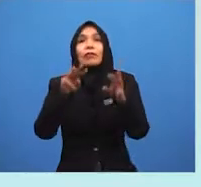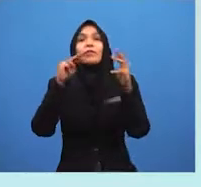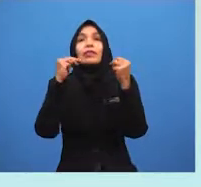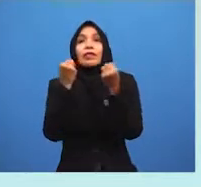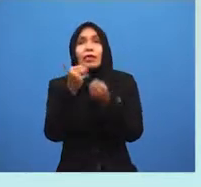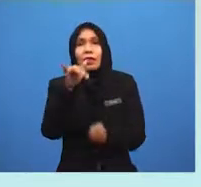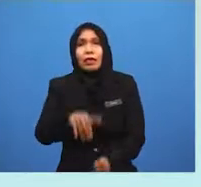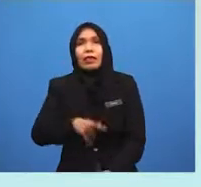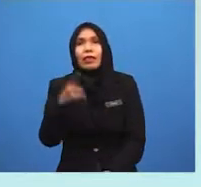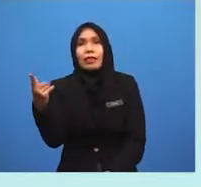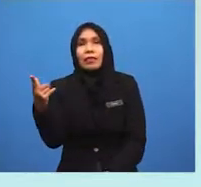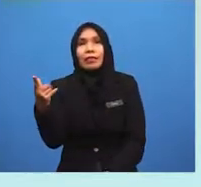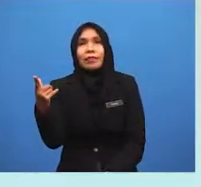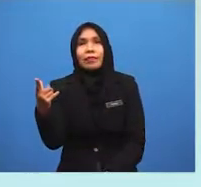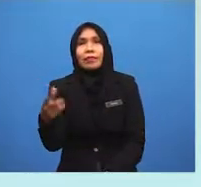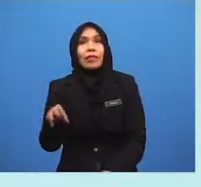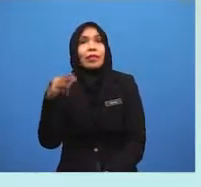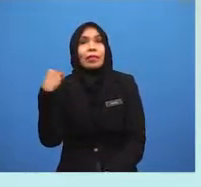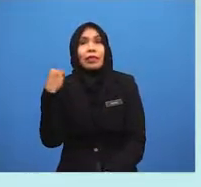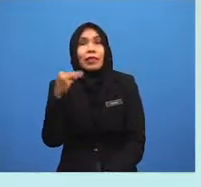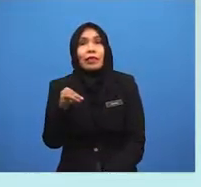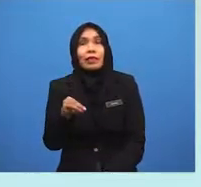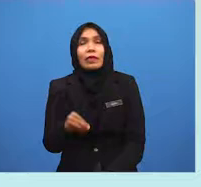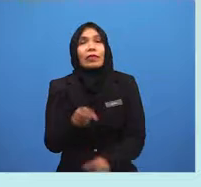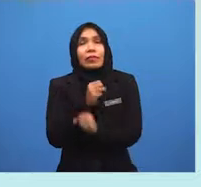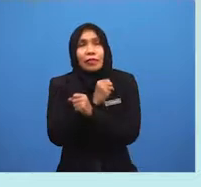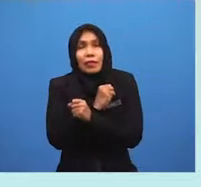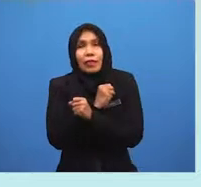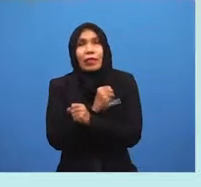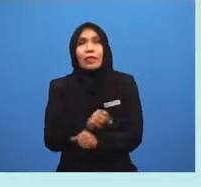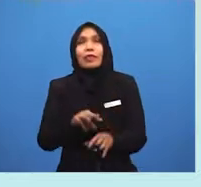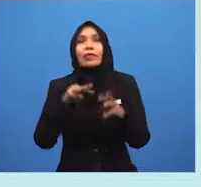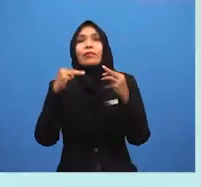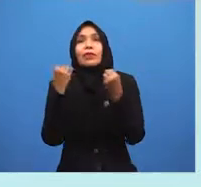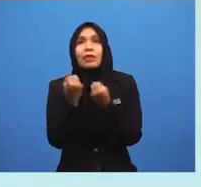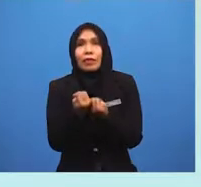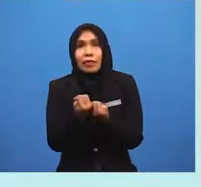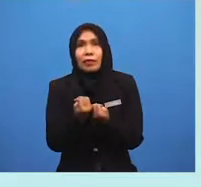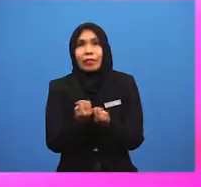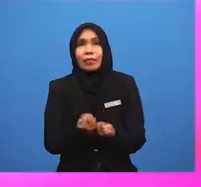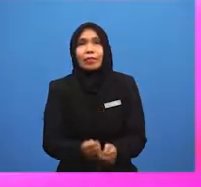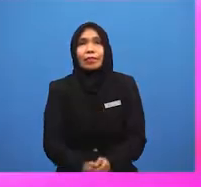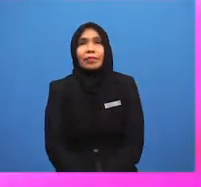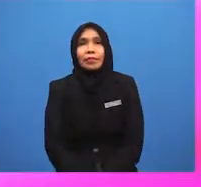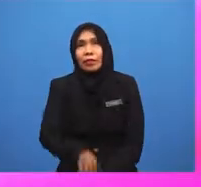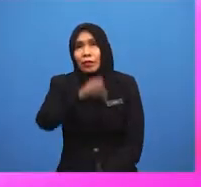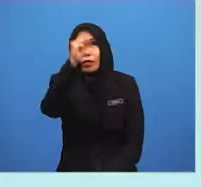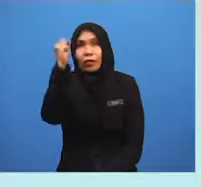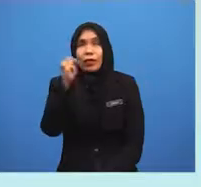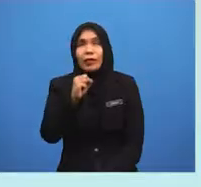ini menunjukkan mereka menyayangi masyarakat setempat.